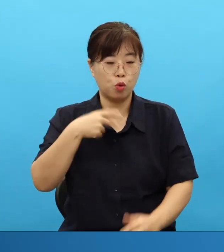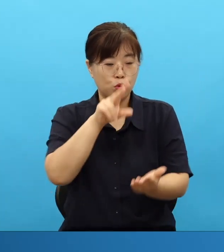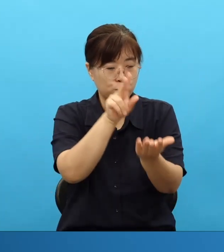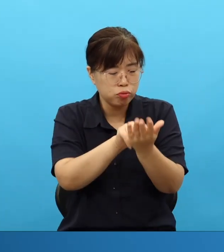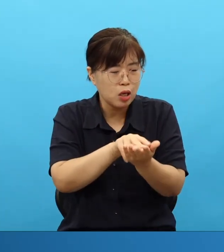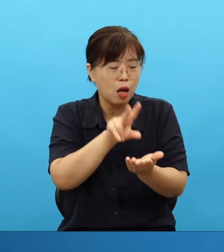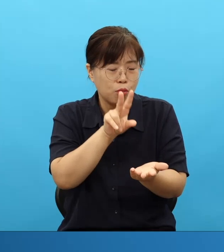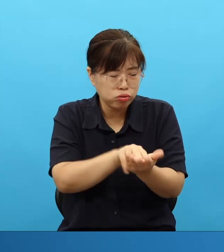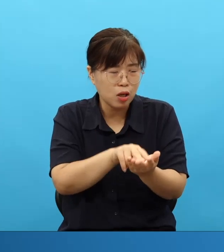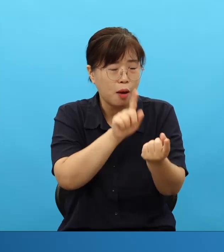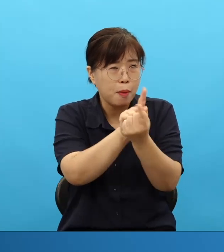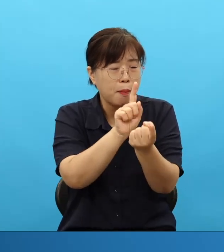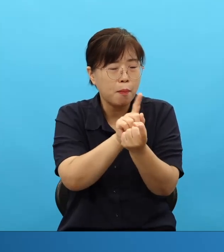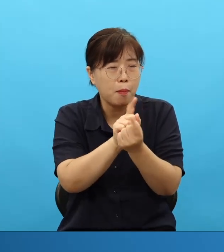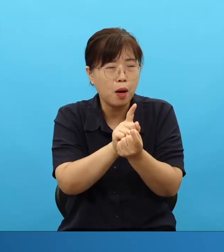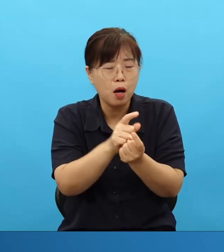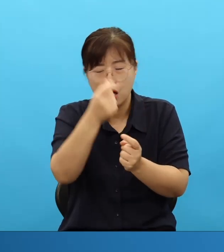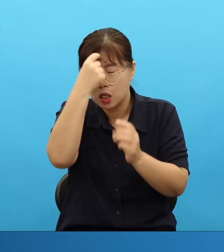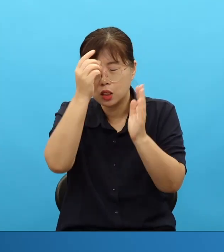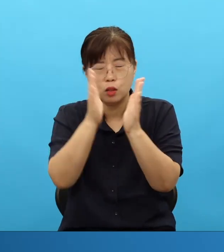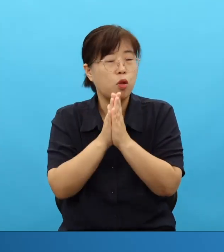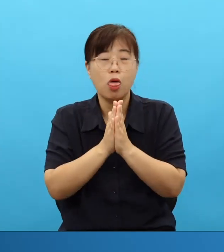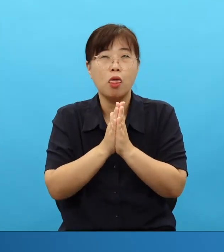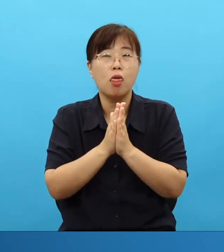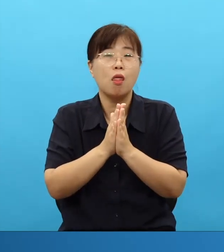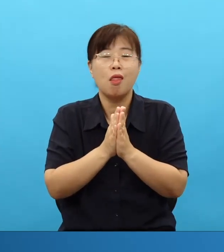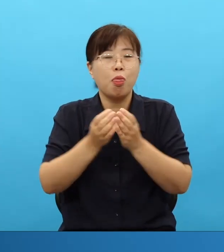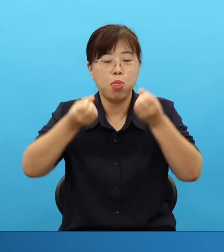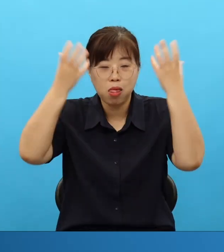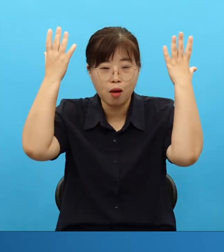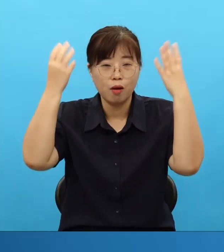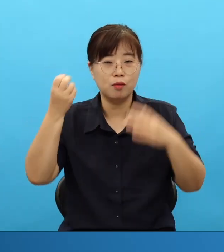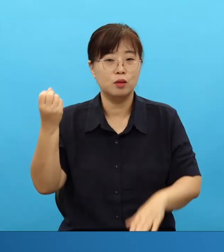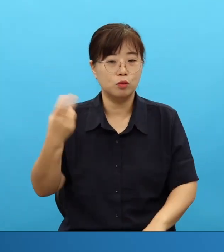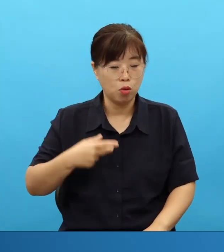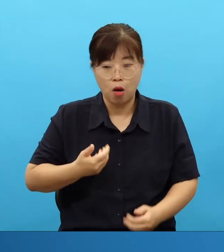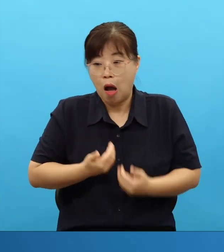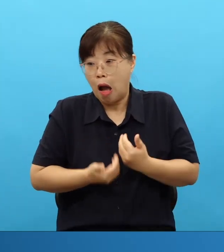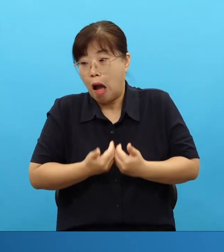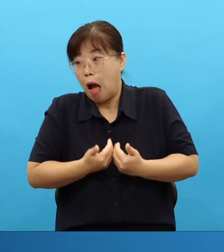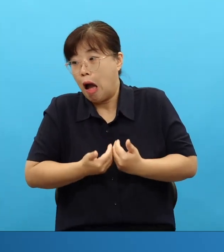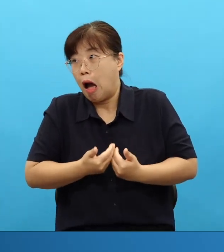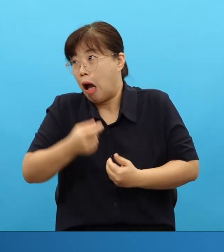기 어 사람들은요 생겨버리면 복음도